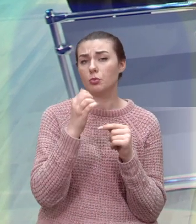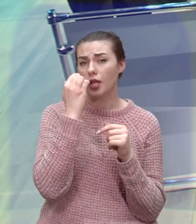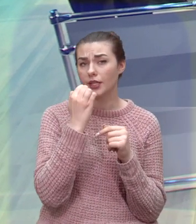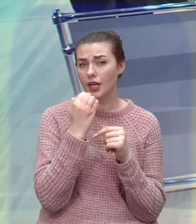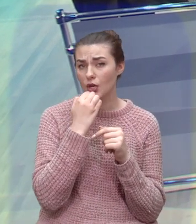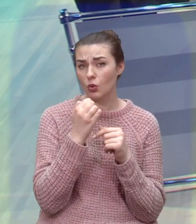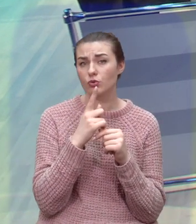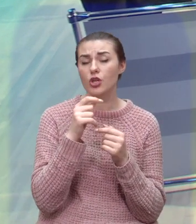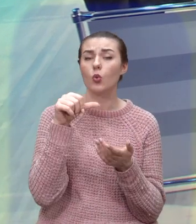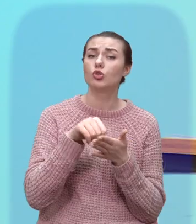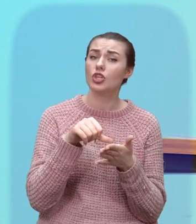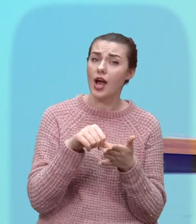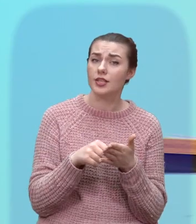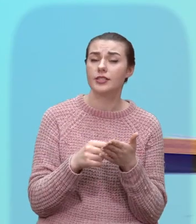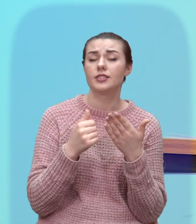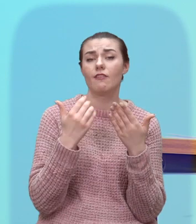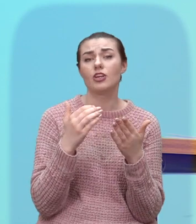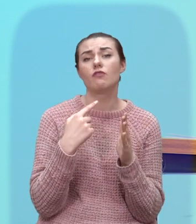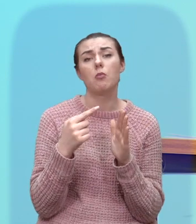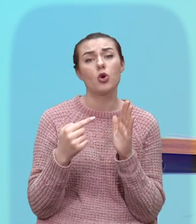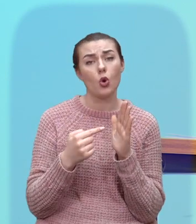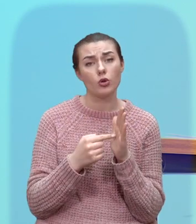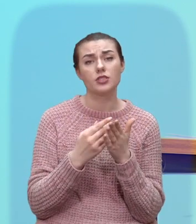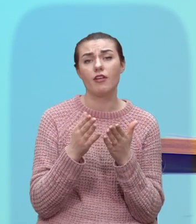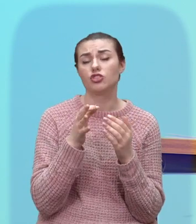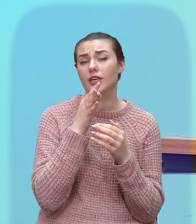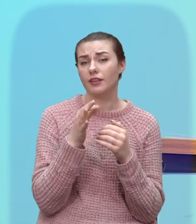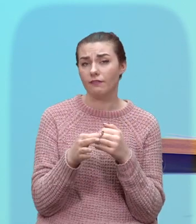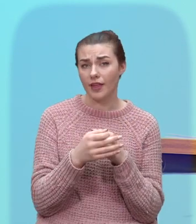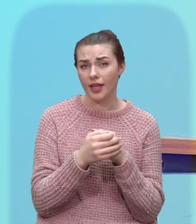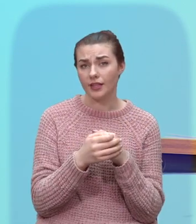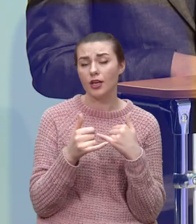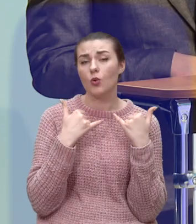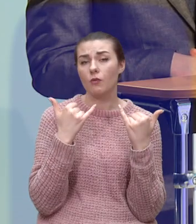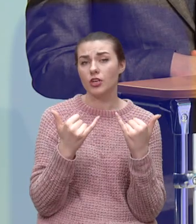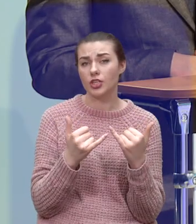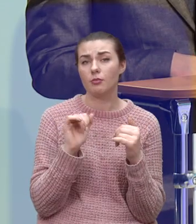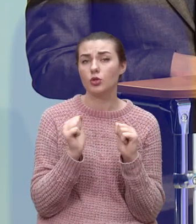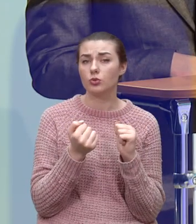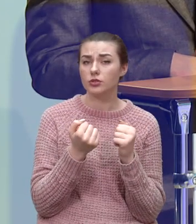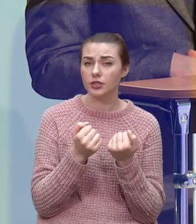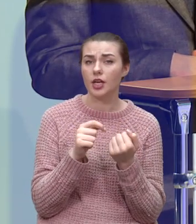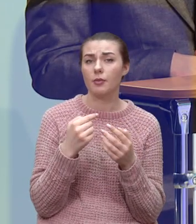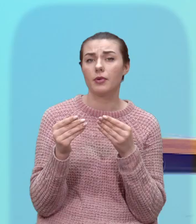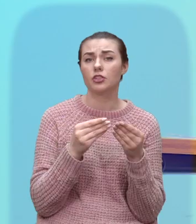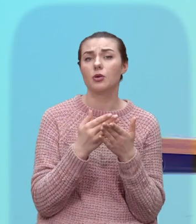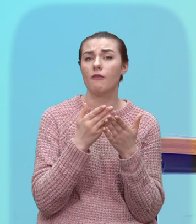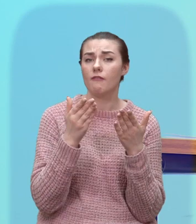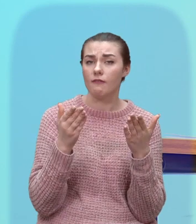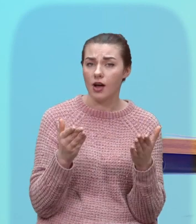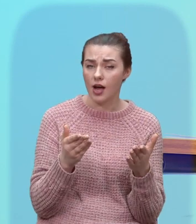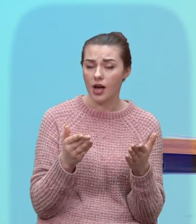сердечно благодарю за участие за ваши вопросы за ваши ответы уважаемые друзья мы